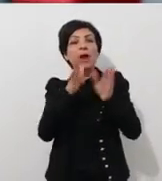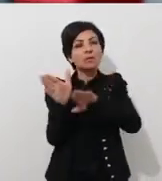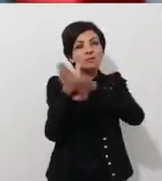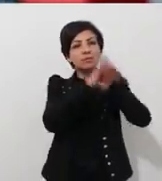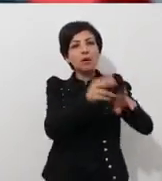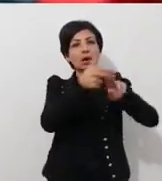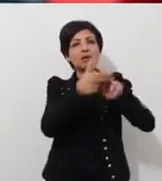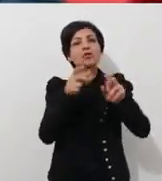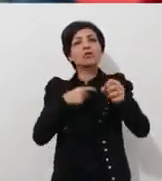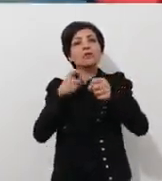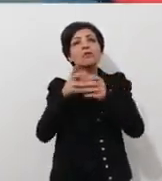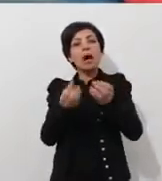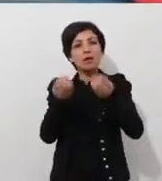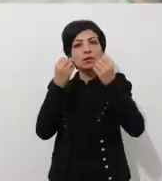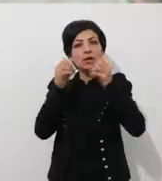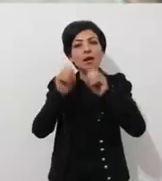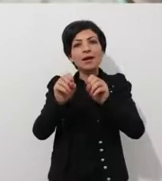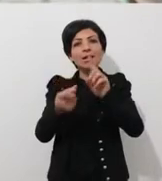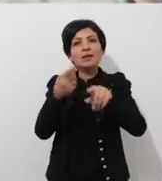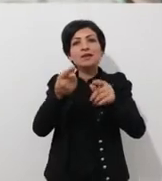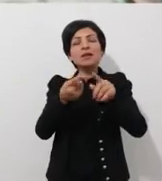تعدينا مرحله الالوان، دخلنا في الحروف